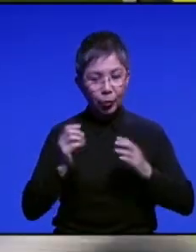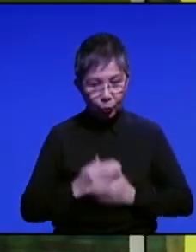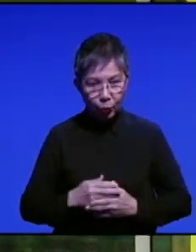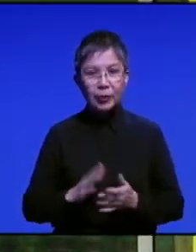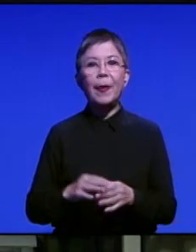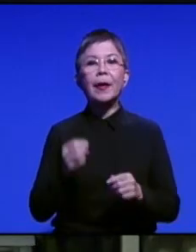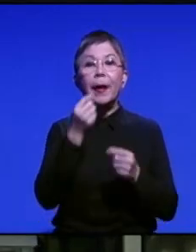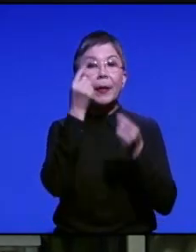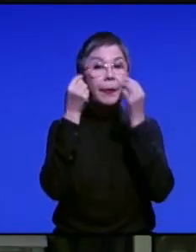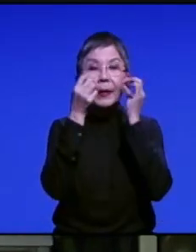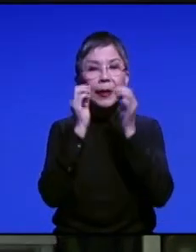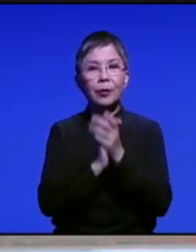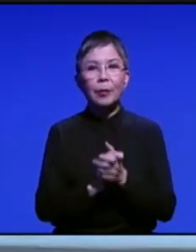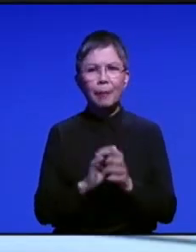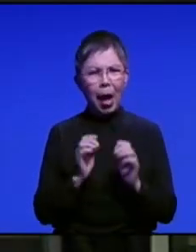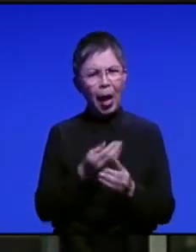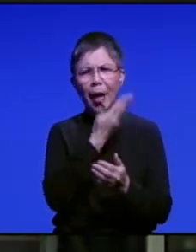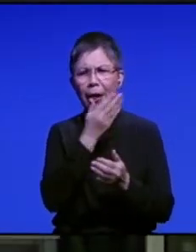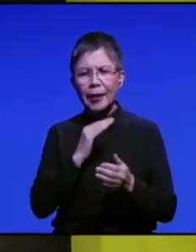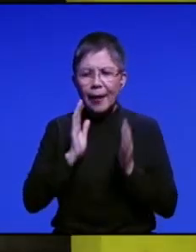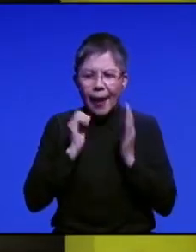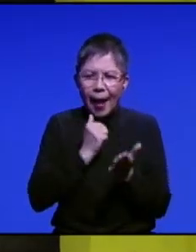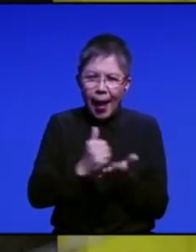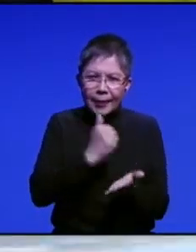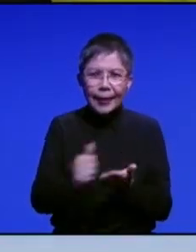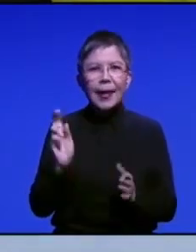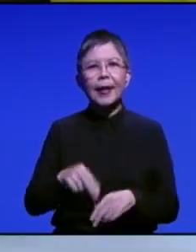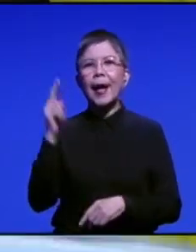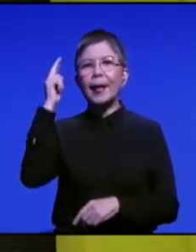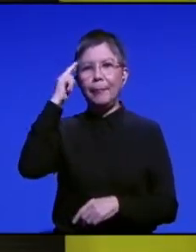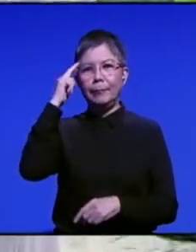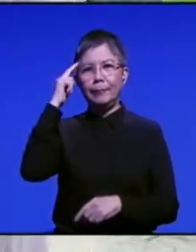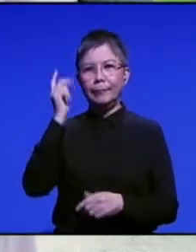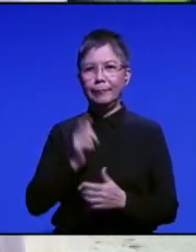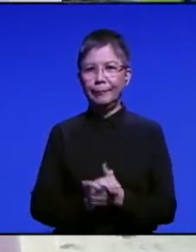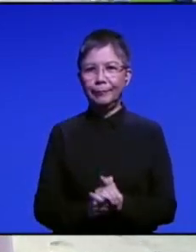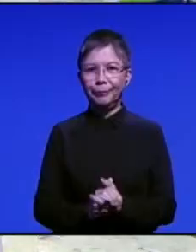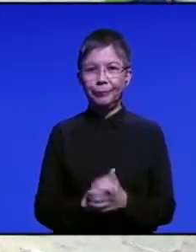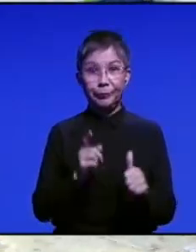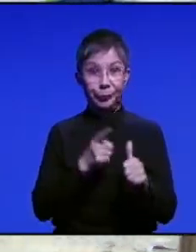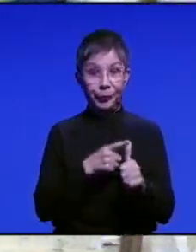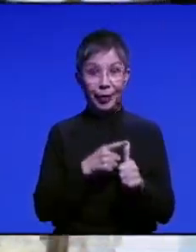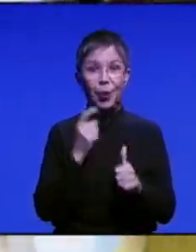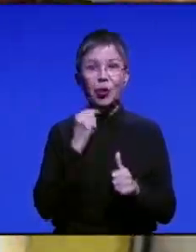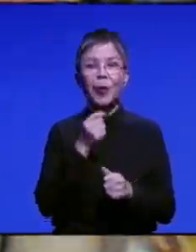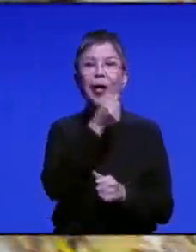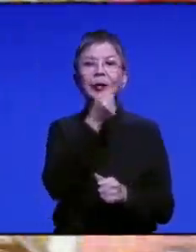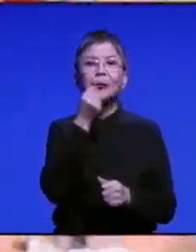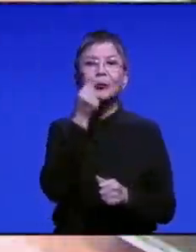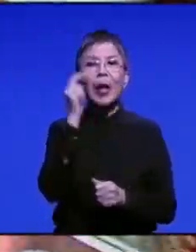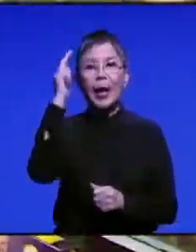Timur Tengah. Di sini juga banyak make up khas dari tanah Arab. Pertama, saya mencoba lipstik